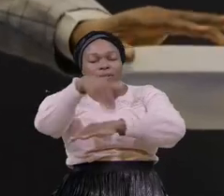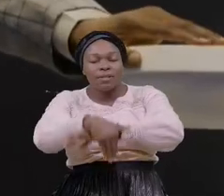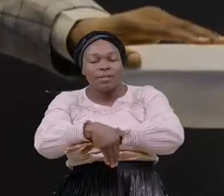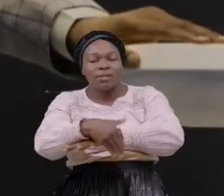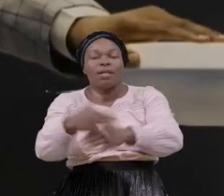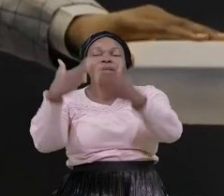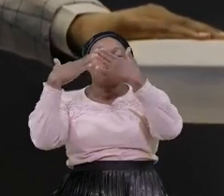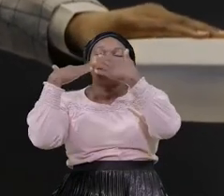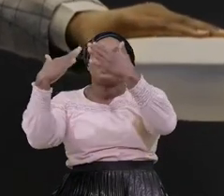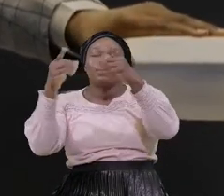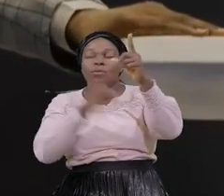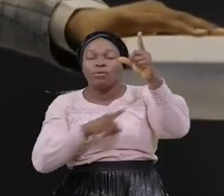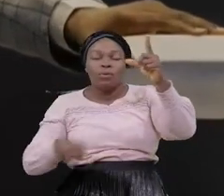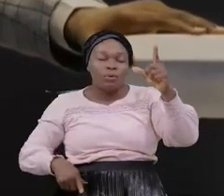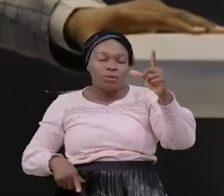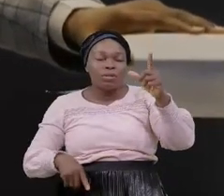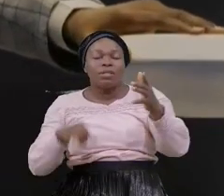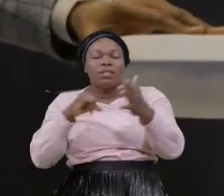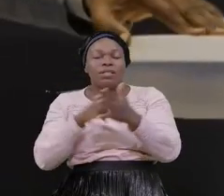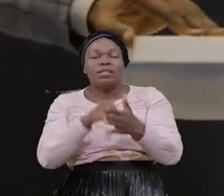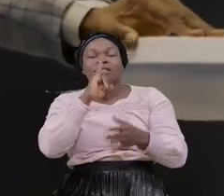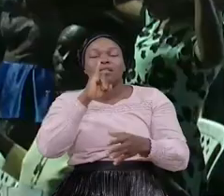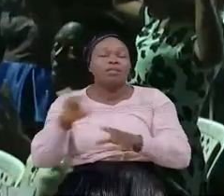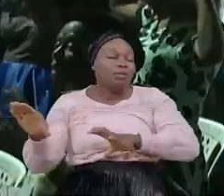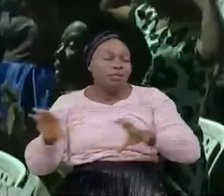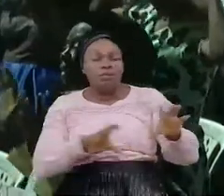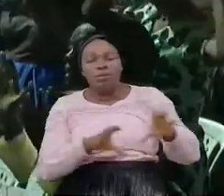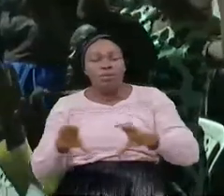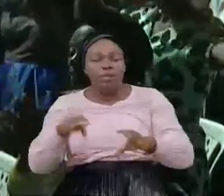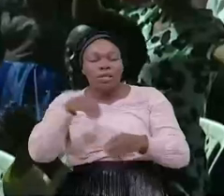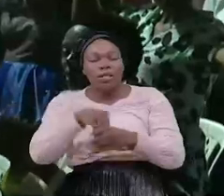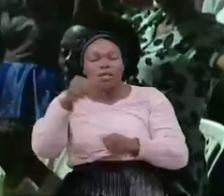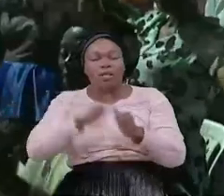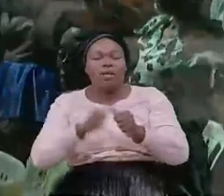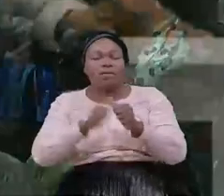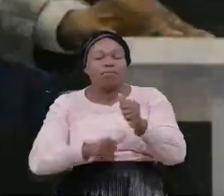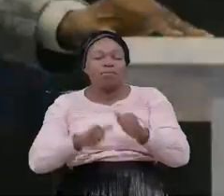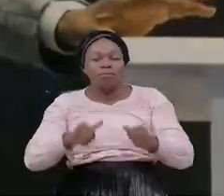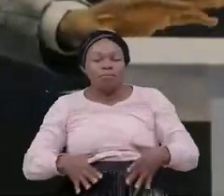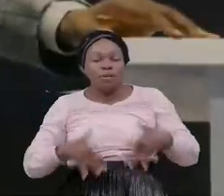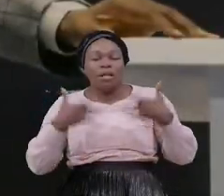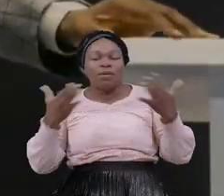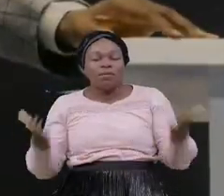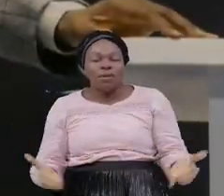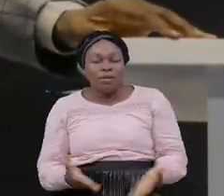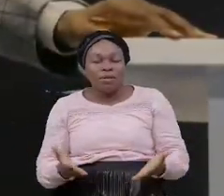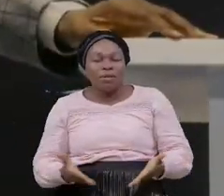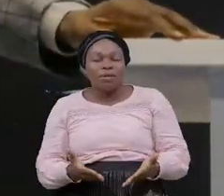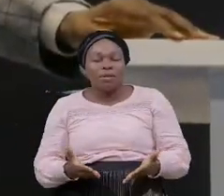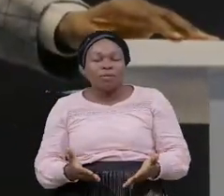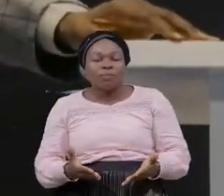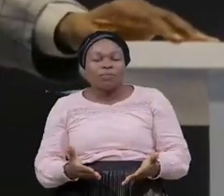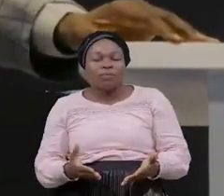merci Seigneur, c'est fait dans chaque vie. Ici, au lieu